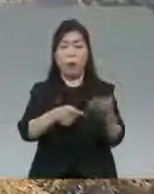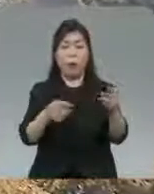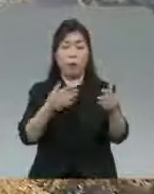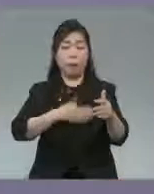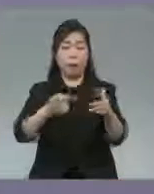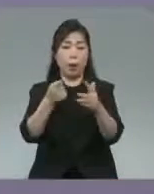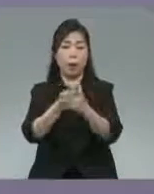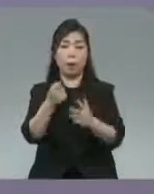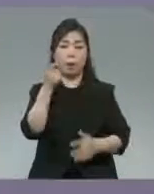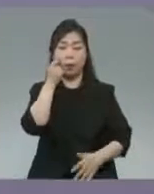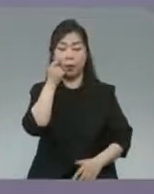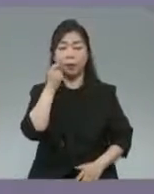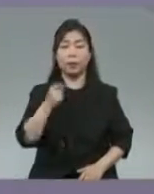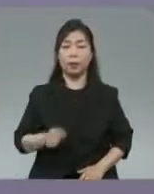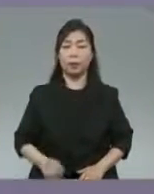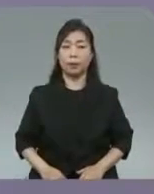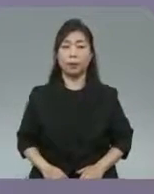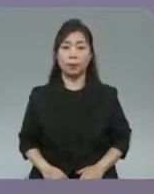negeri